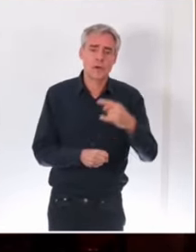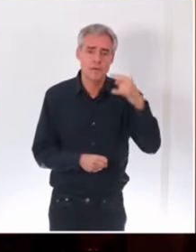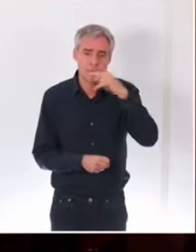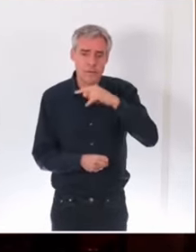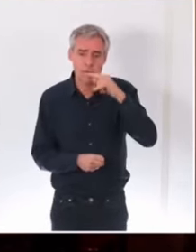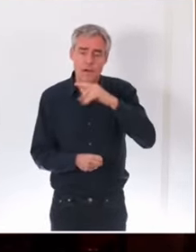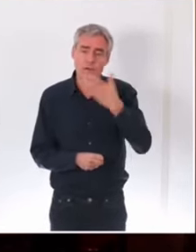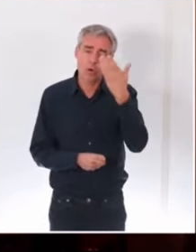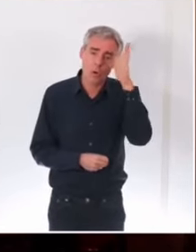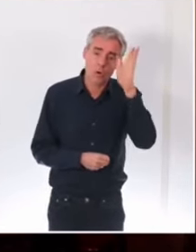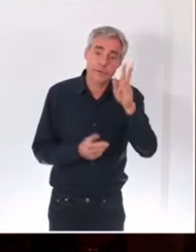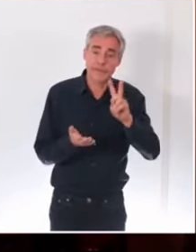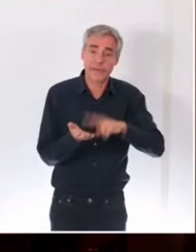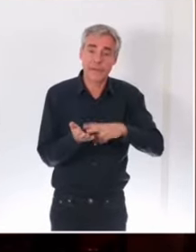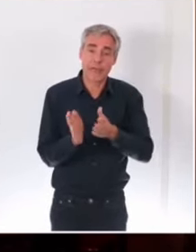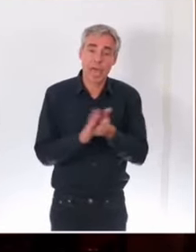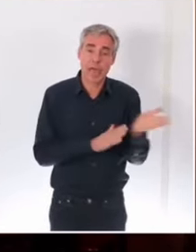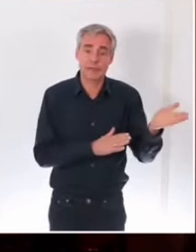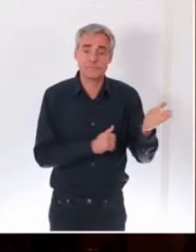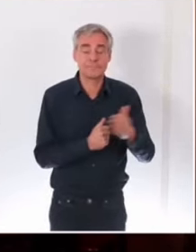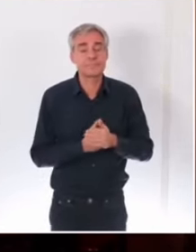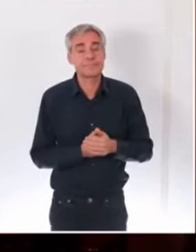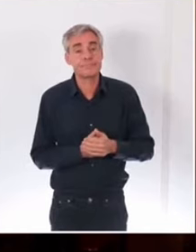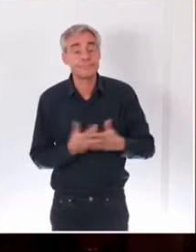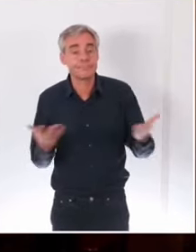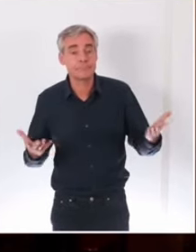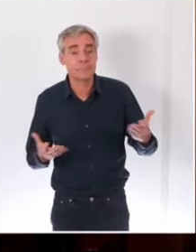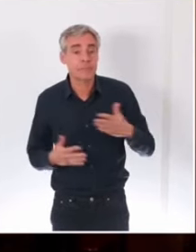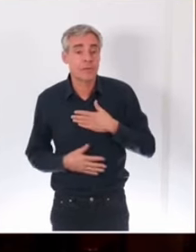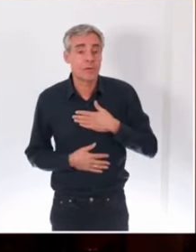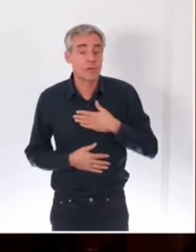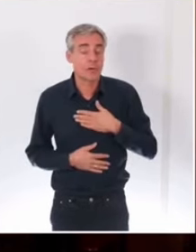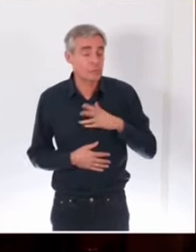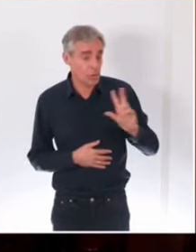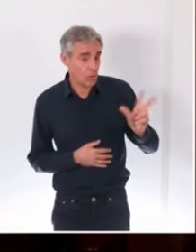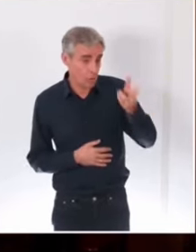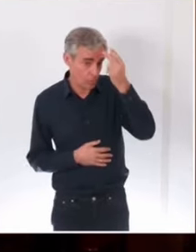alternative. Vous l'avez compris, Monsieur le maire, mes chers collègues, je ne serai pas plus long.